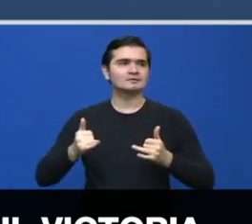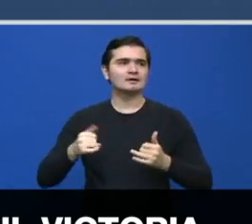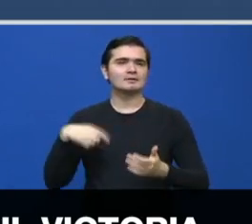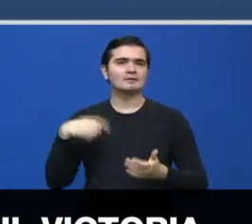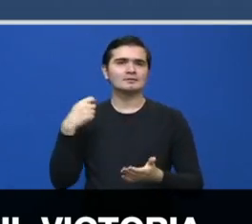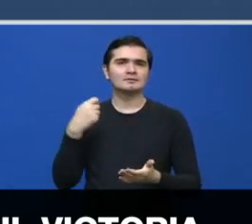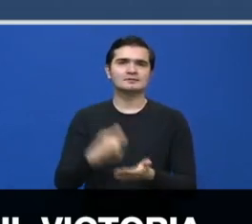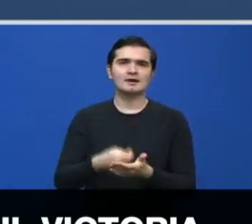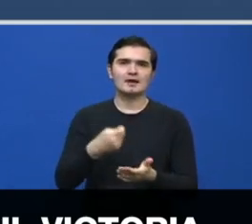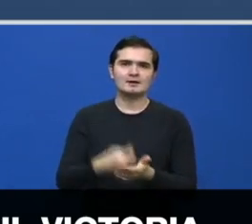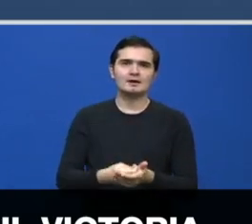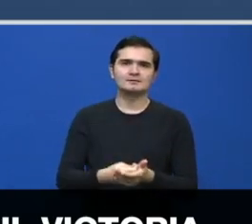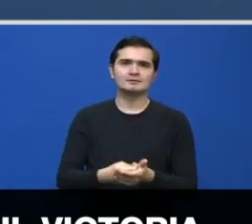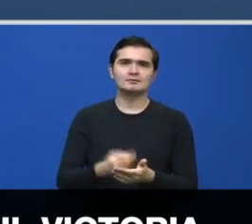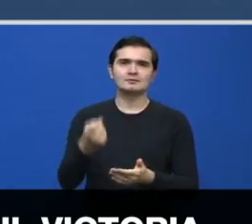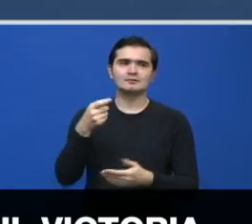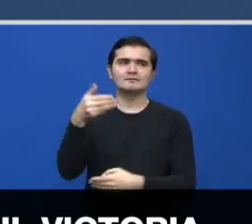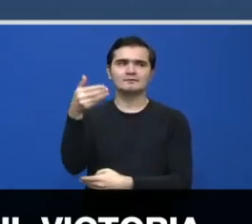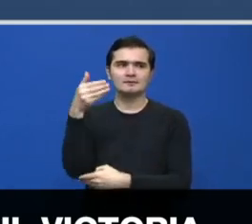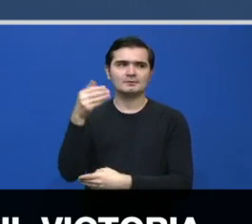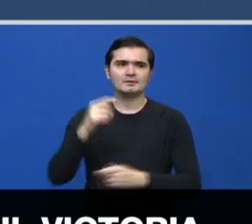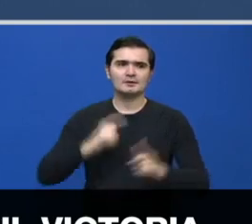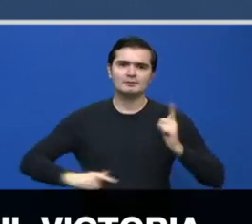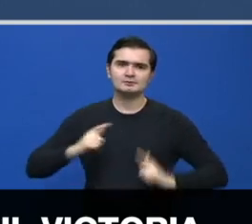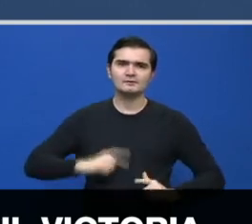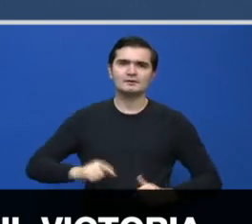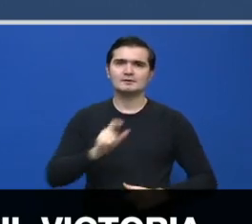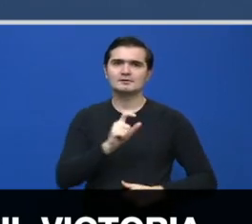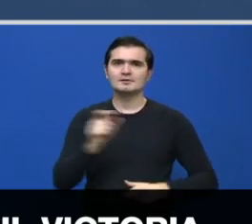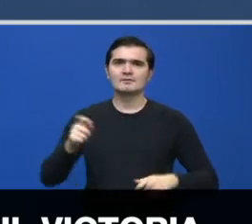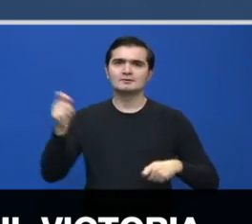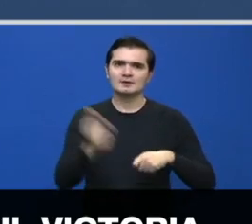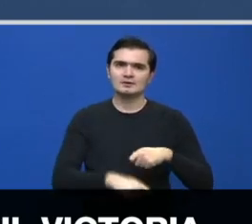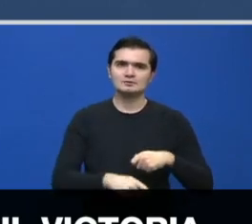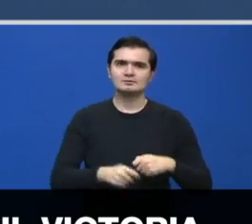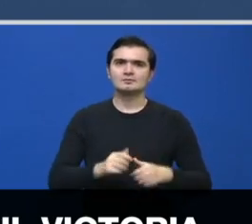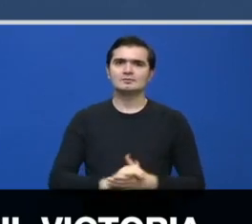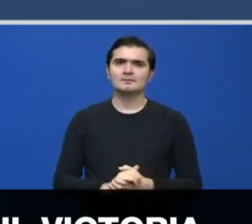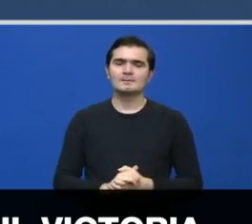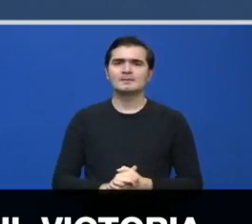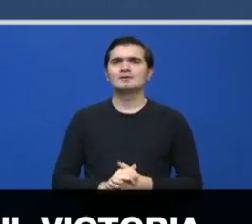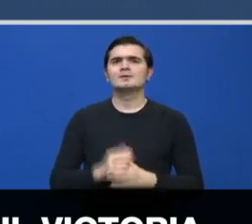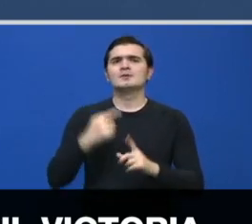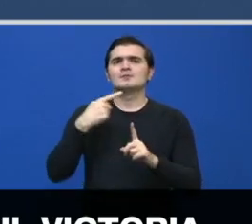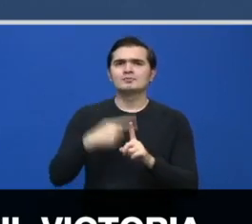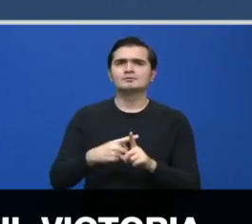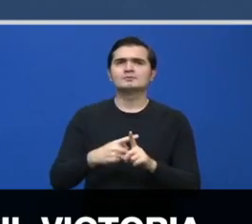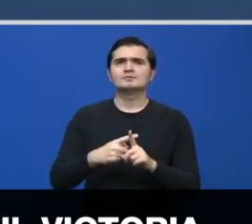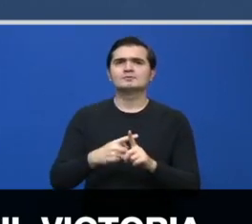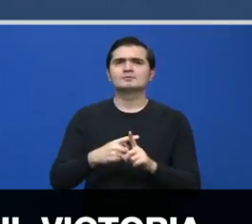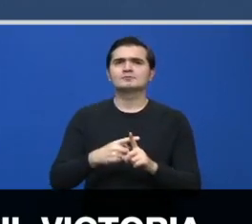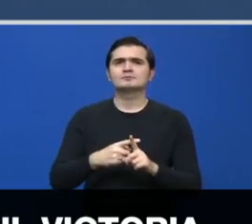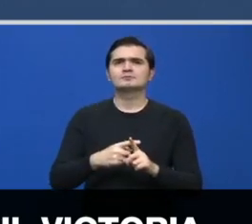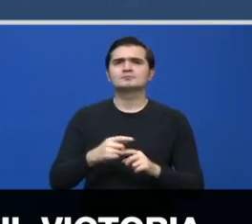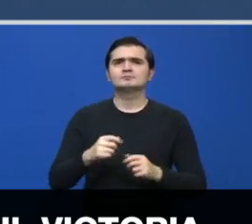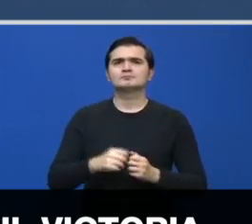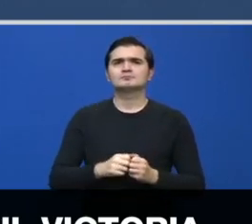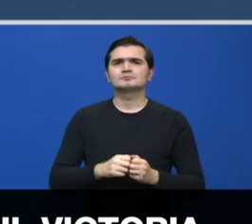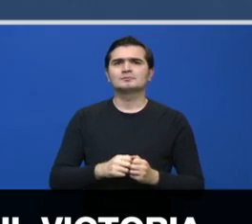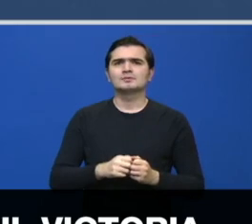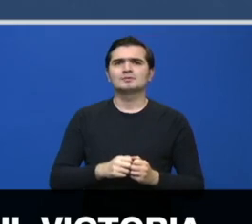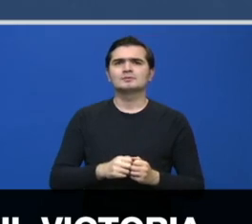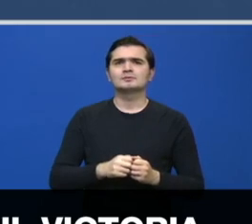societăți comerciale care vor suferi din cauza sancțiunilor, dar și cele de pe linia de aprovizionare, să beneficieze de